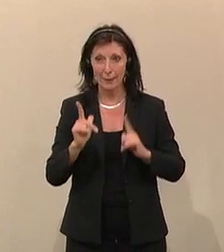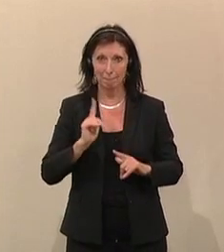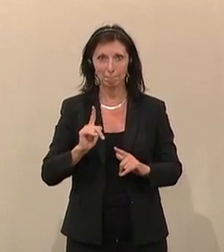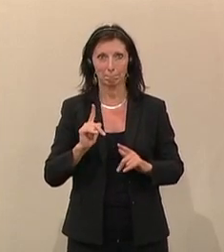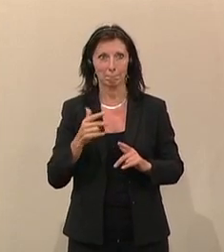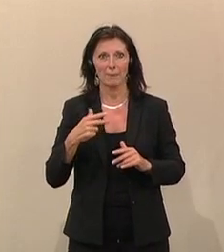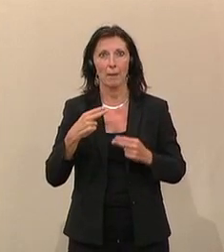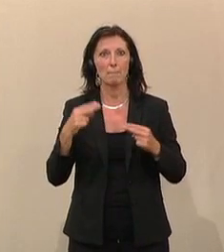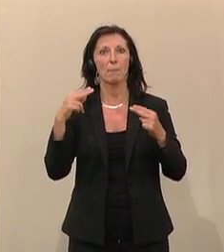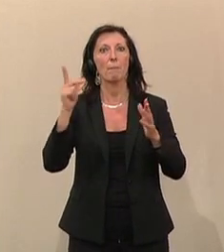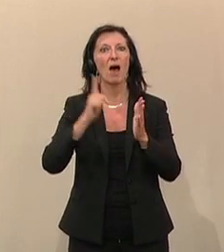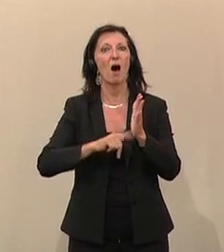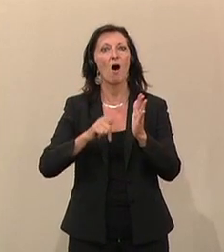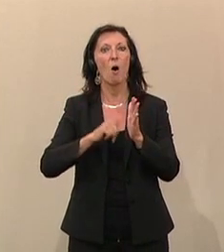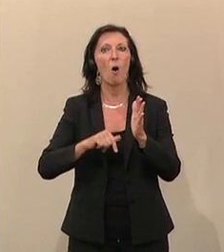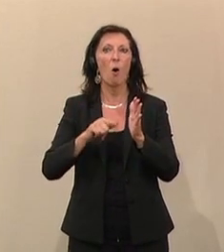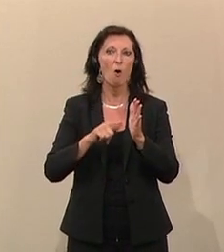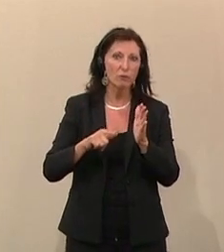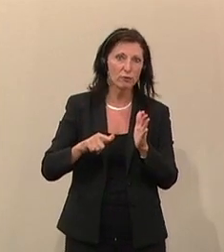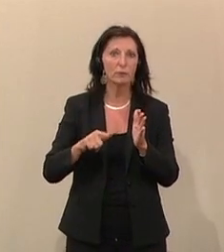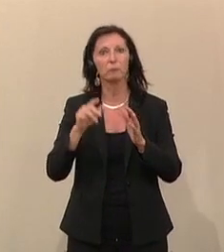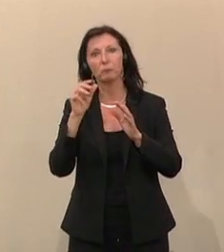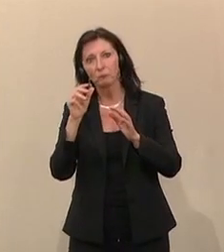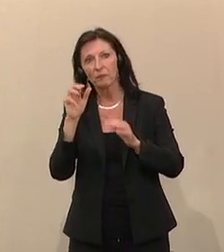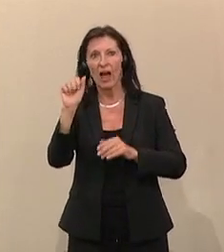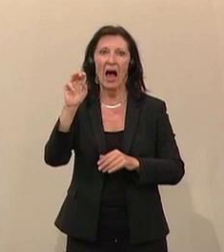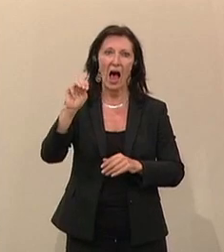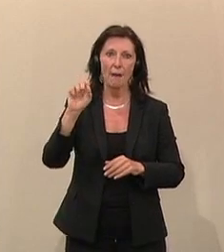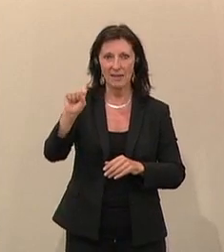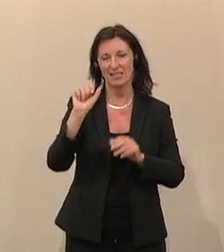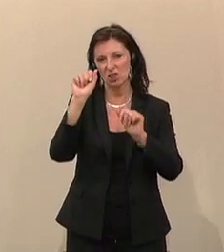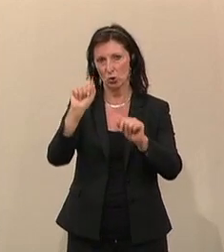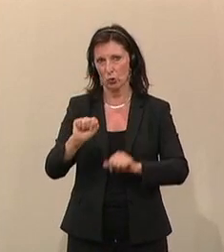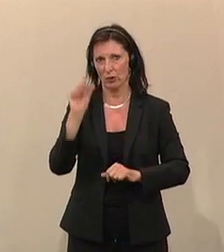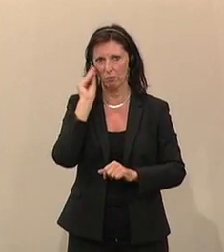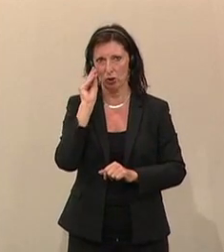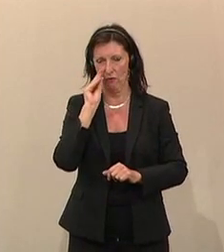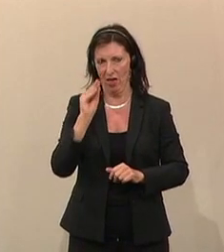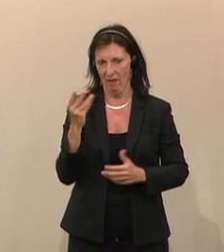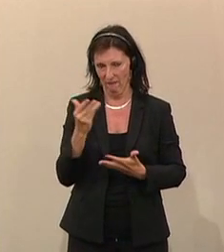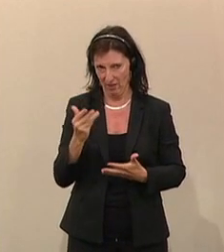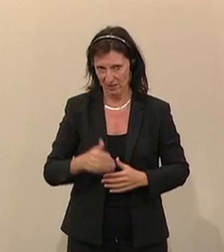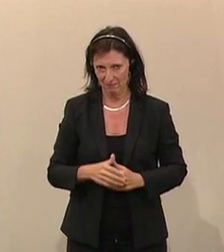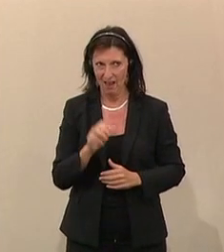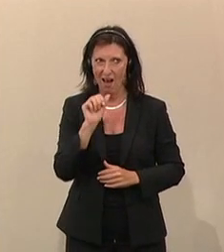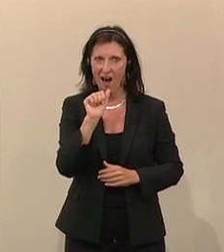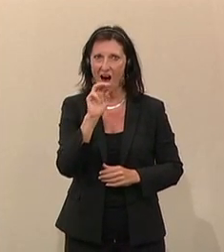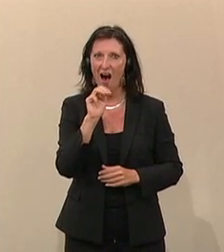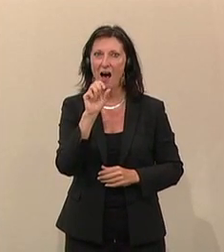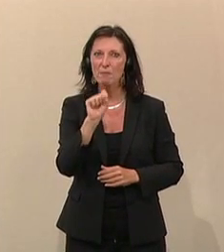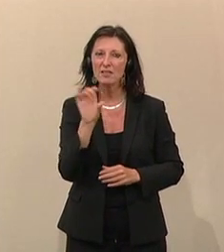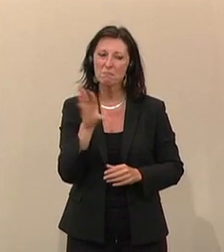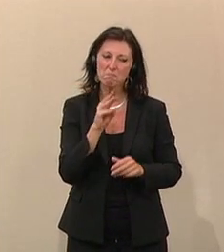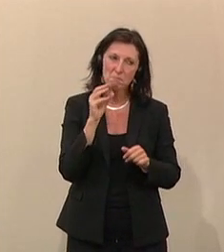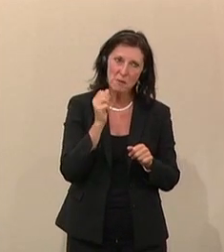öfter reklamationen von kunden des ams dass also die behandlung der ms mitarbeiter